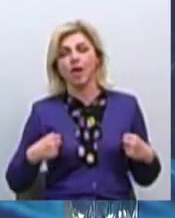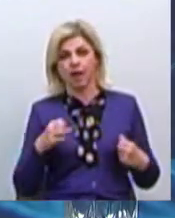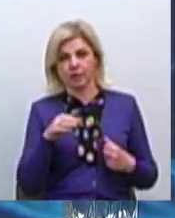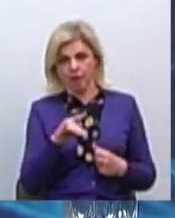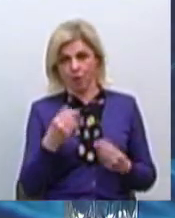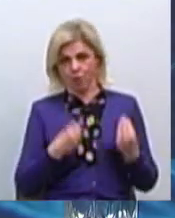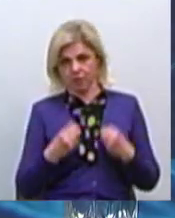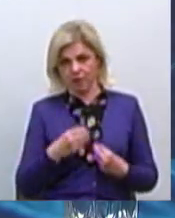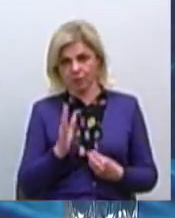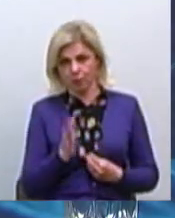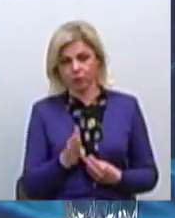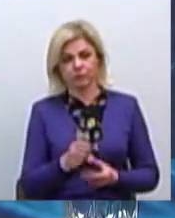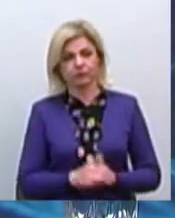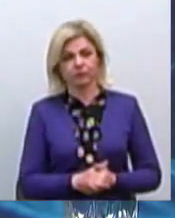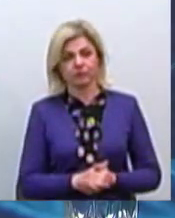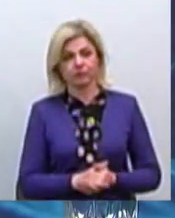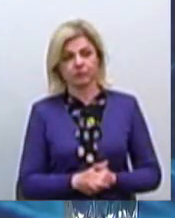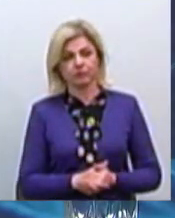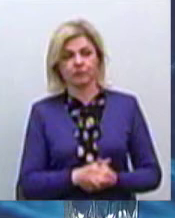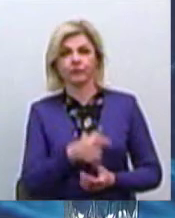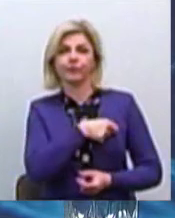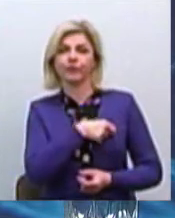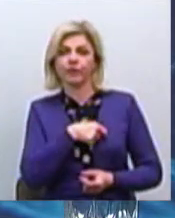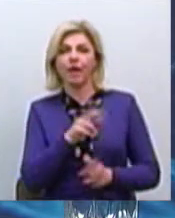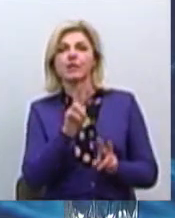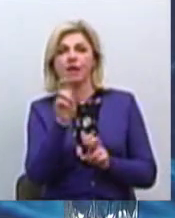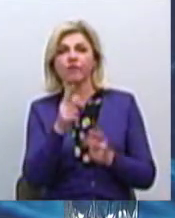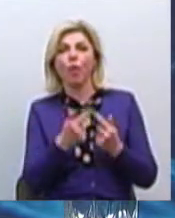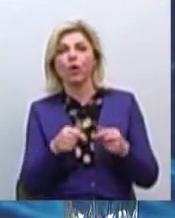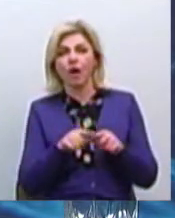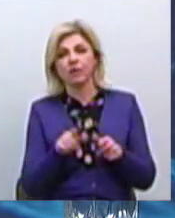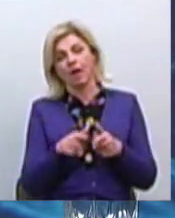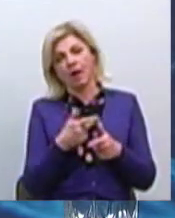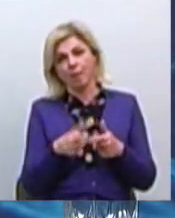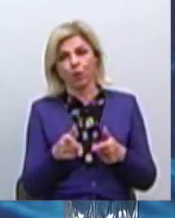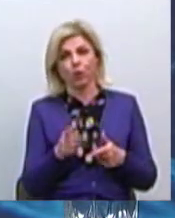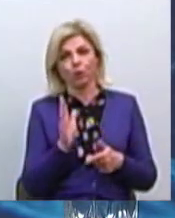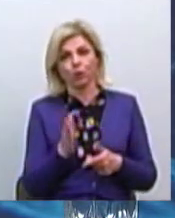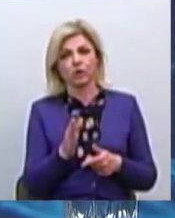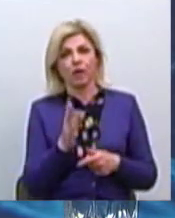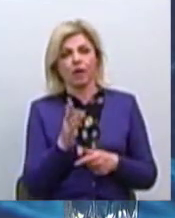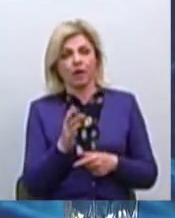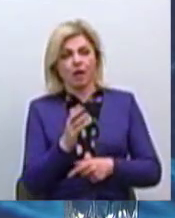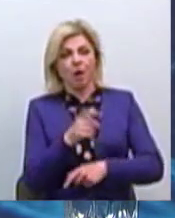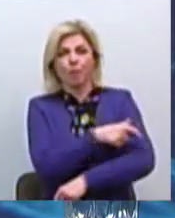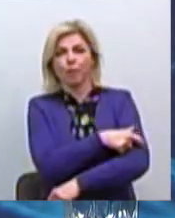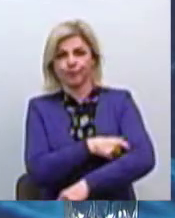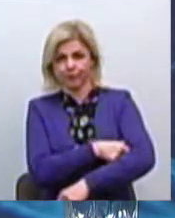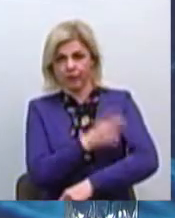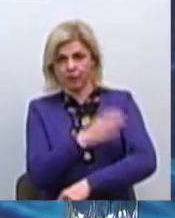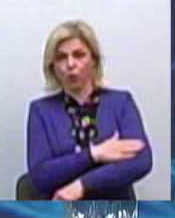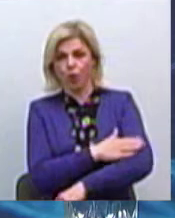Вони будуть з назвою організації. Або будуть нарукавні пов'язки